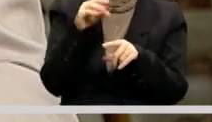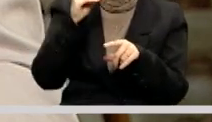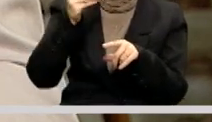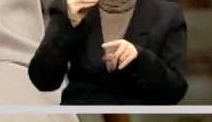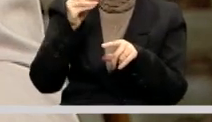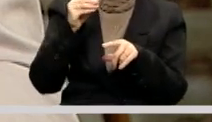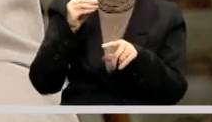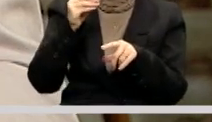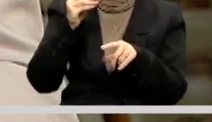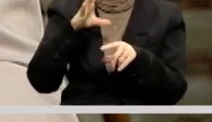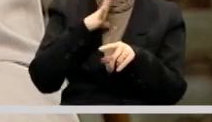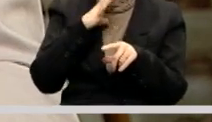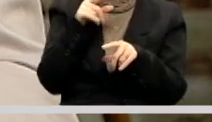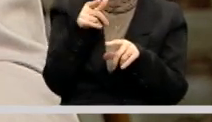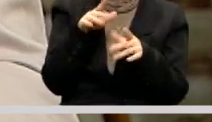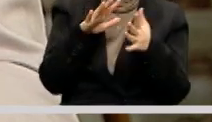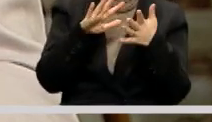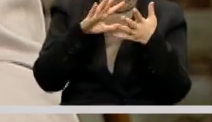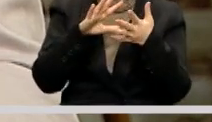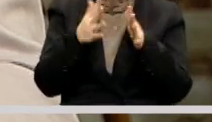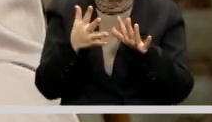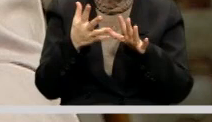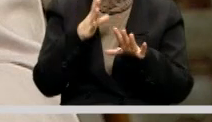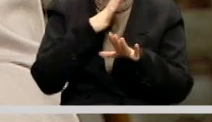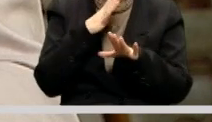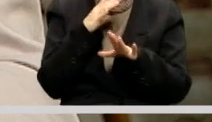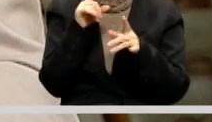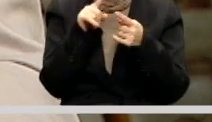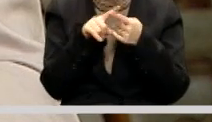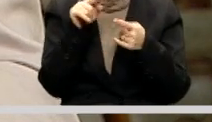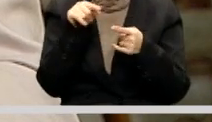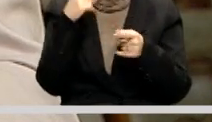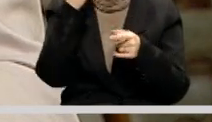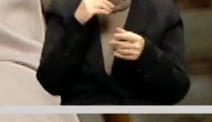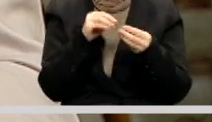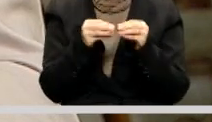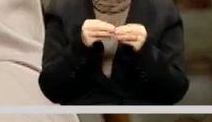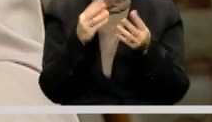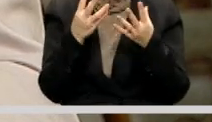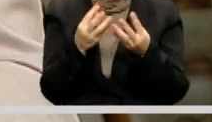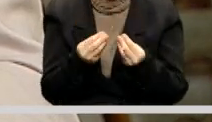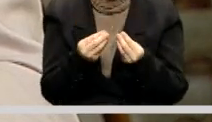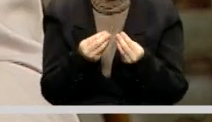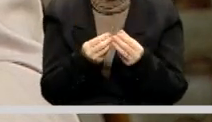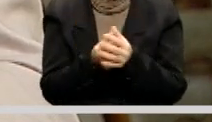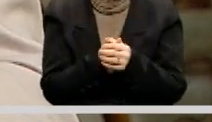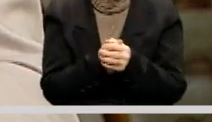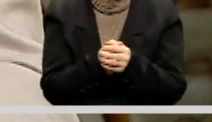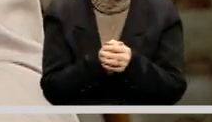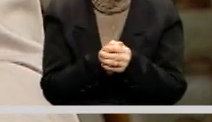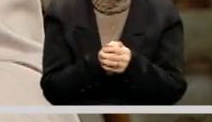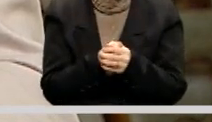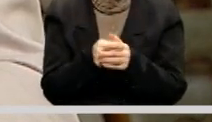üreten hücrelerde yıkım var. Bunun düşüklüğüne bağlı da bu sıkıntıyı yaşıyor bu insanlar. Bu